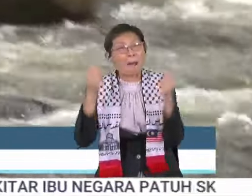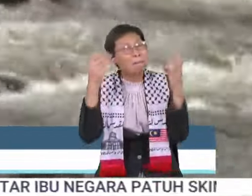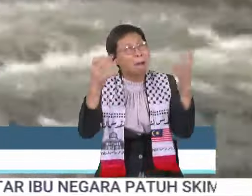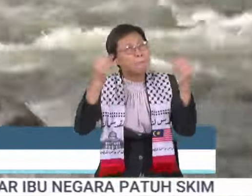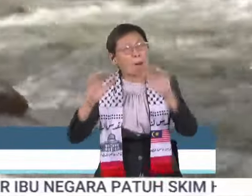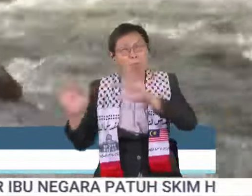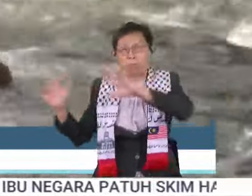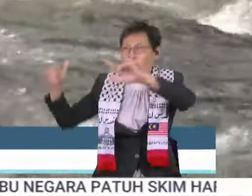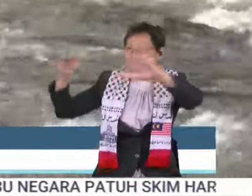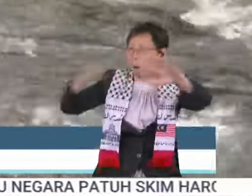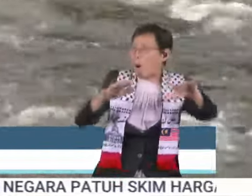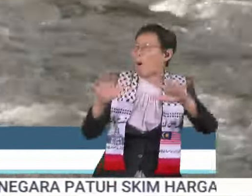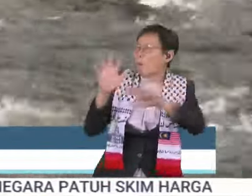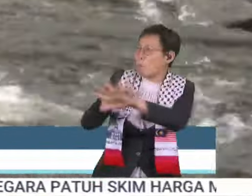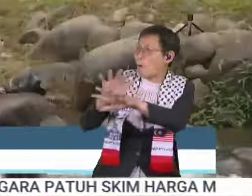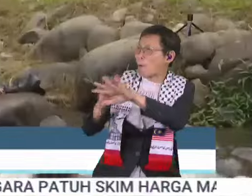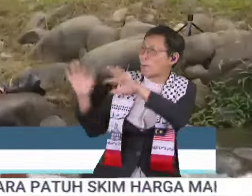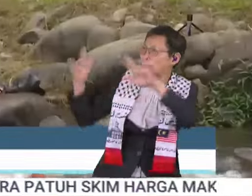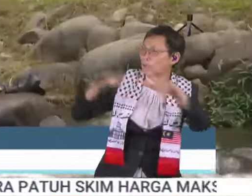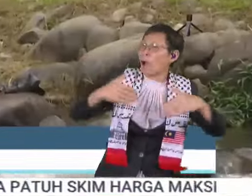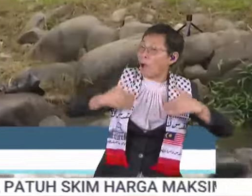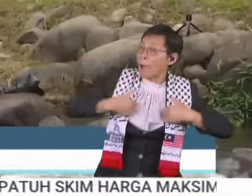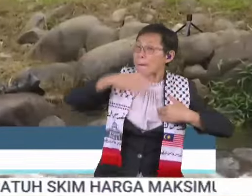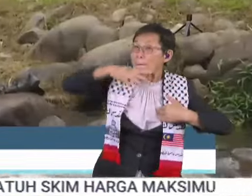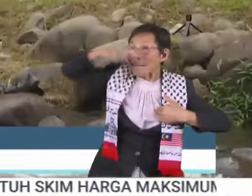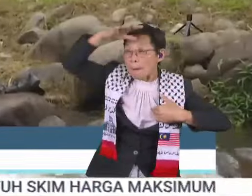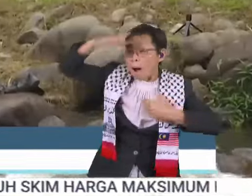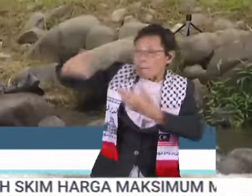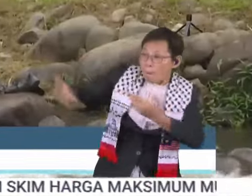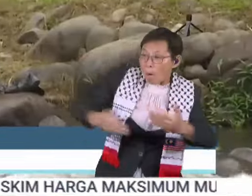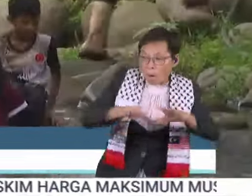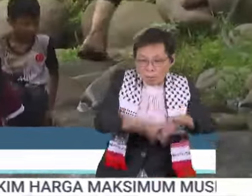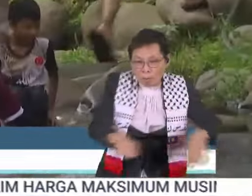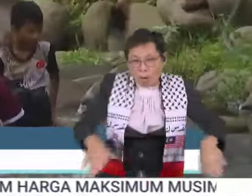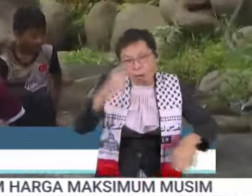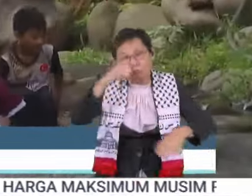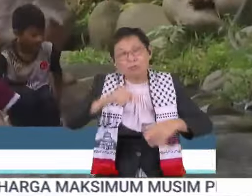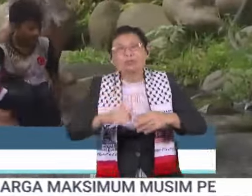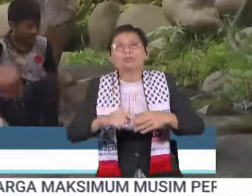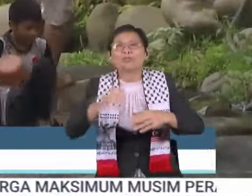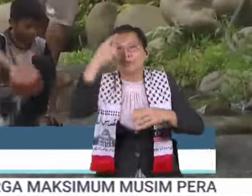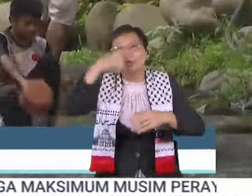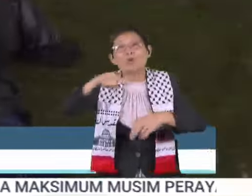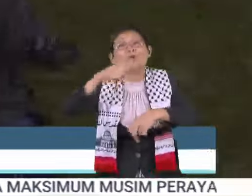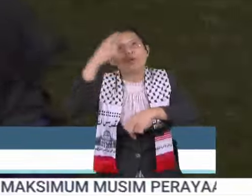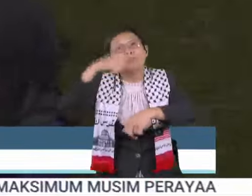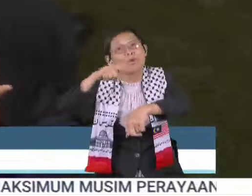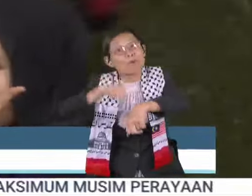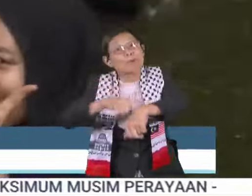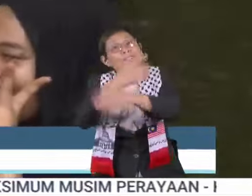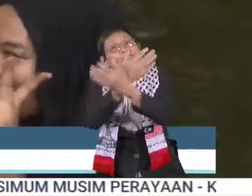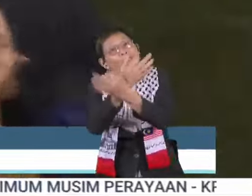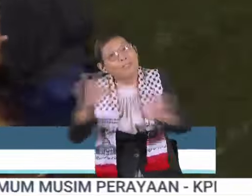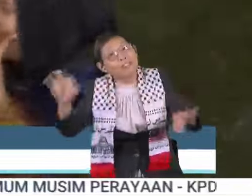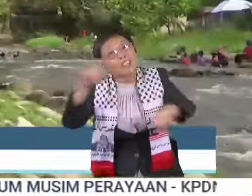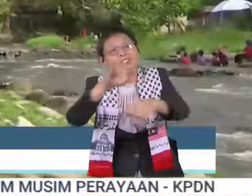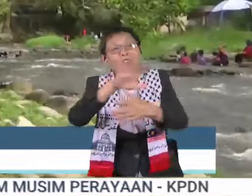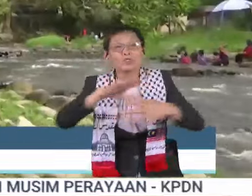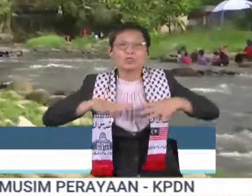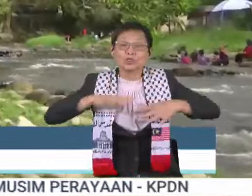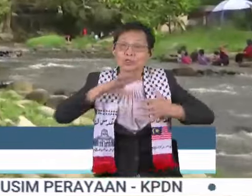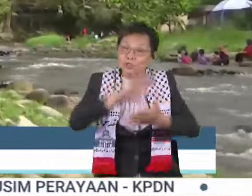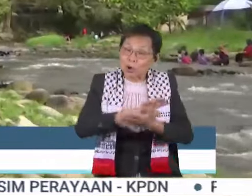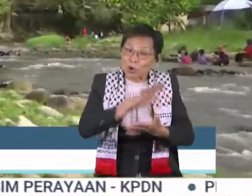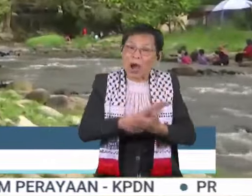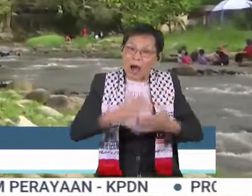Kebanyakan pengunjung terdiri daripada ibu bapa yang membawa anak-anak untuk mengisi waktu lapang cuti sekolah. Ada antara